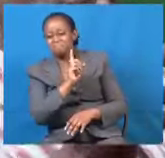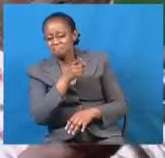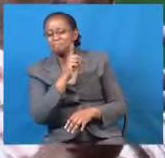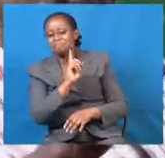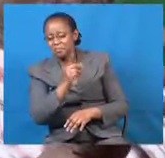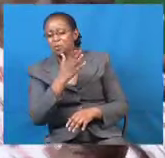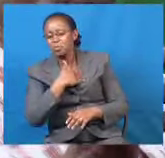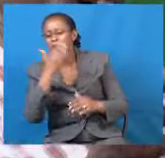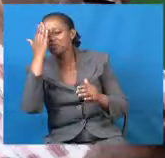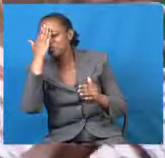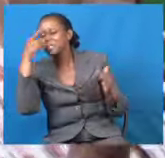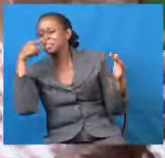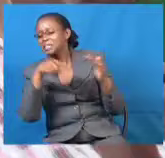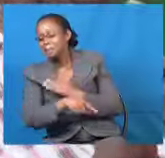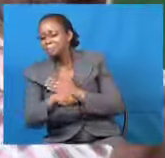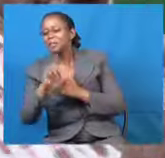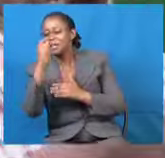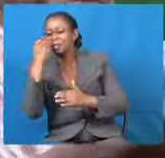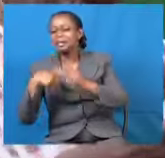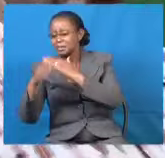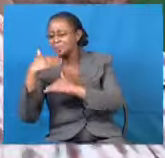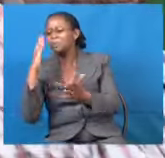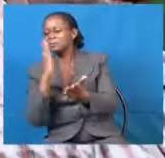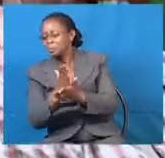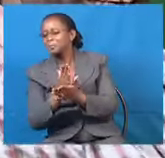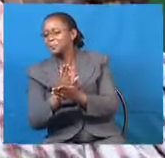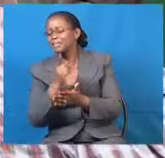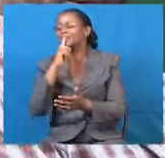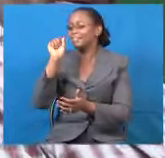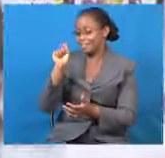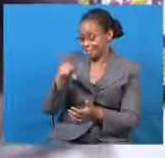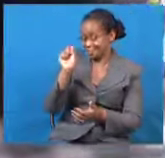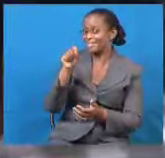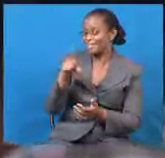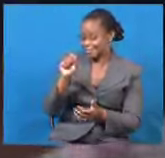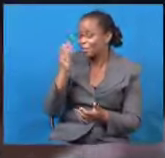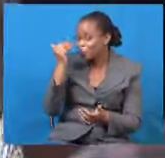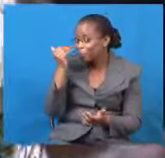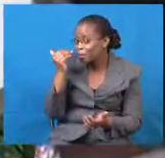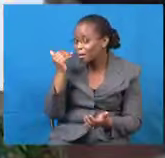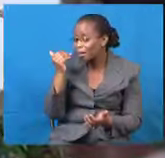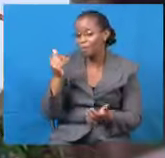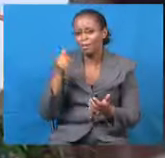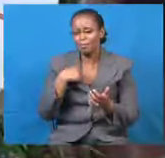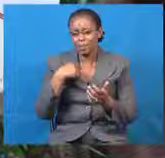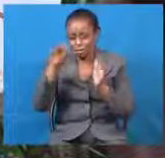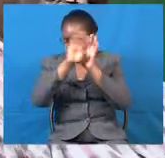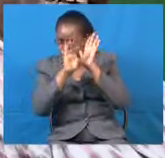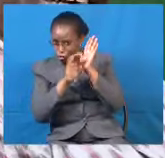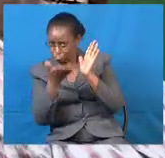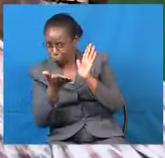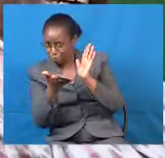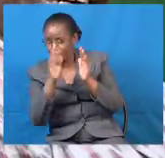nilikha wako najua bado wataka kujua mengi kuhusu historia ya Kenya ama sivy basi ndio unaju kwa Nini sana sana kwa